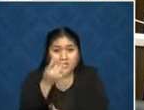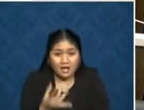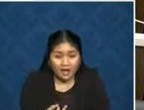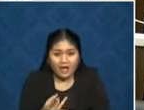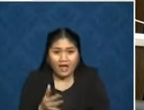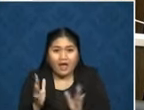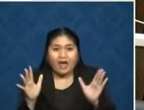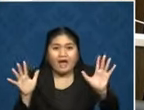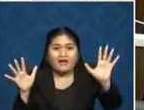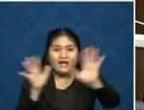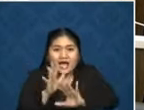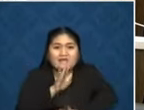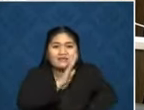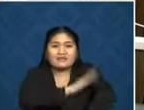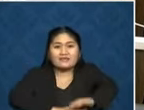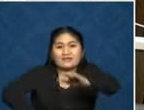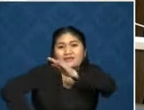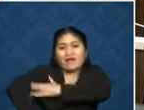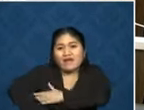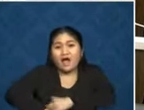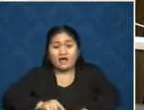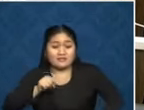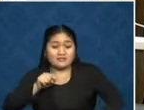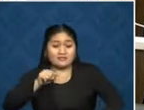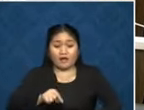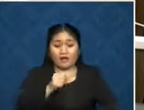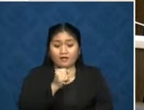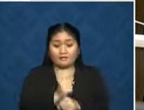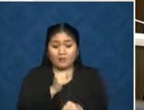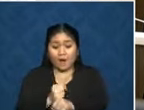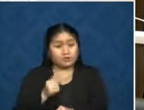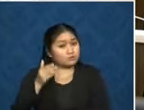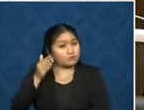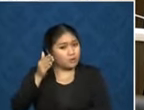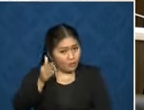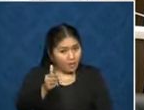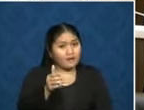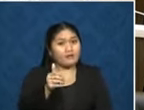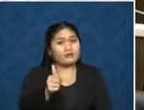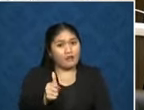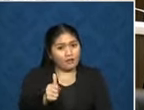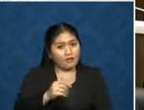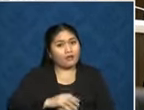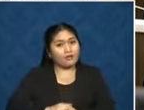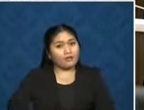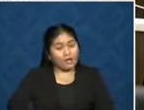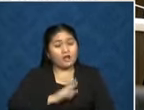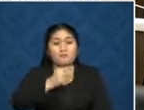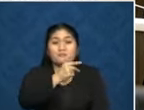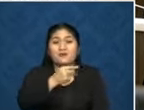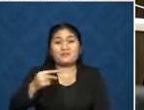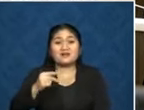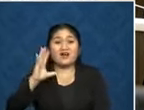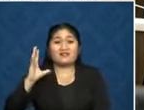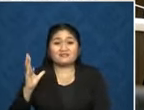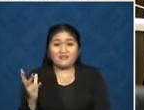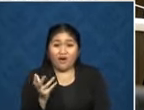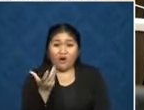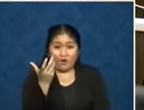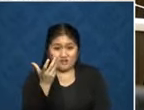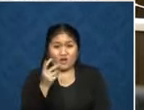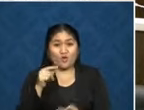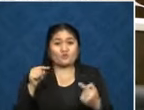ายๆกับแขนขาเราในการที่จะสั่งงานในการที่จะทำงานต่อไปในอนาคตเราจะมีภาษาสากลเกิดขึ้น